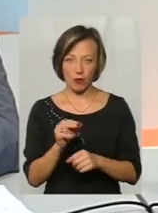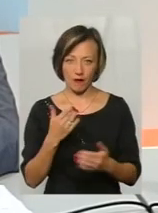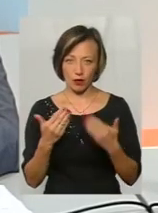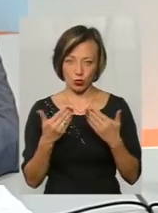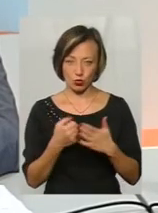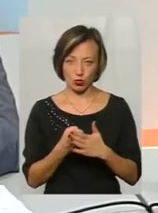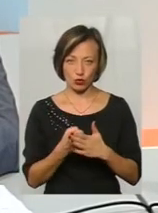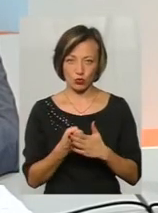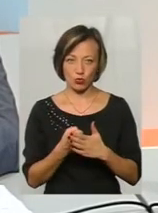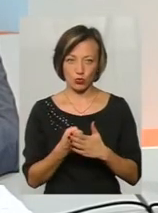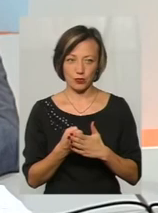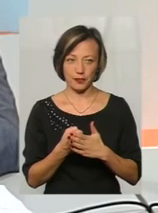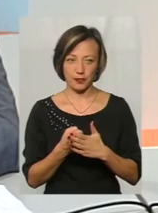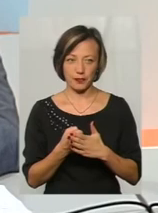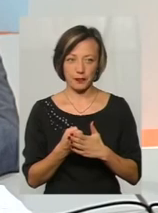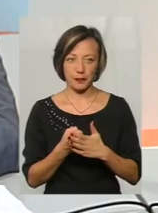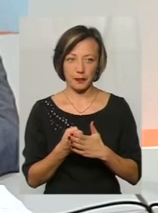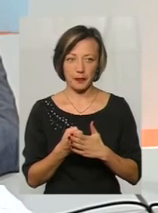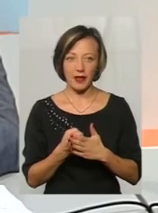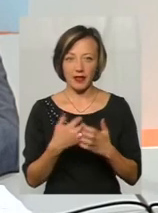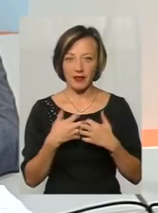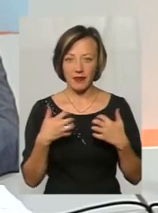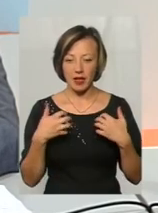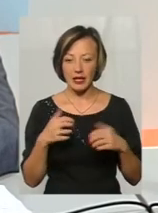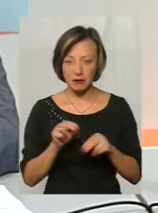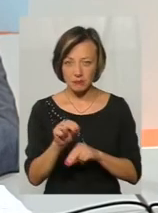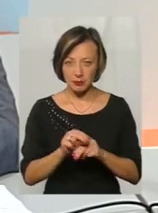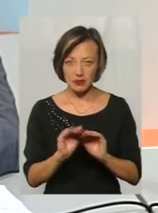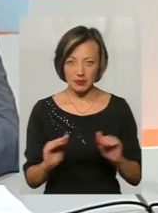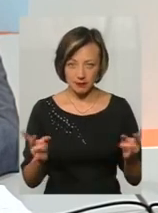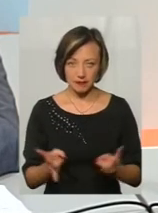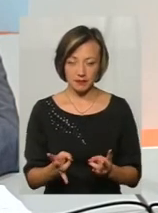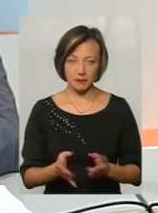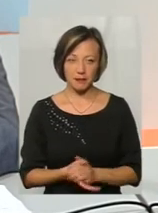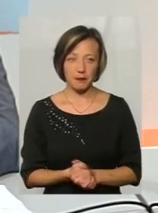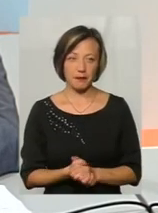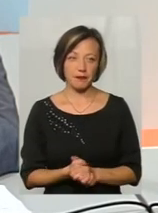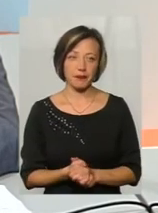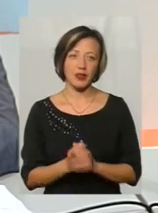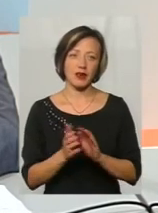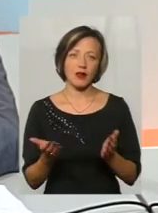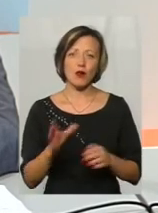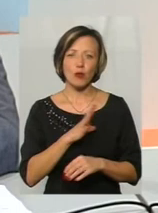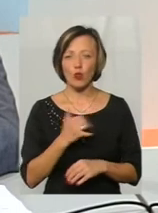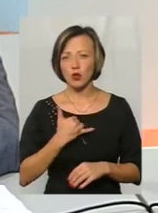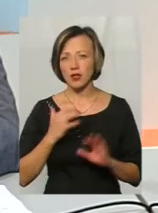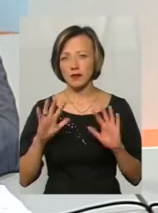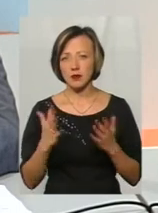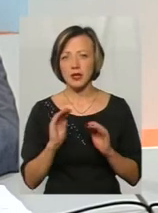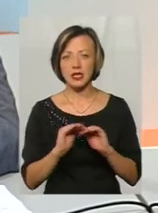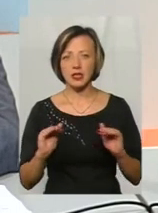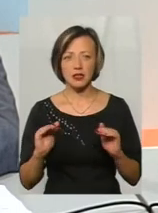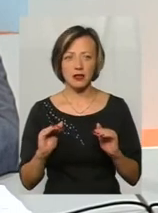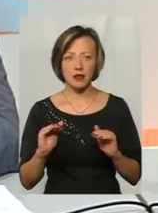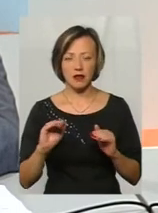відношенню до тварин дітям. Це дитяча статистика. От був у нас випадок, що діти